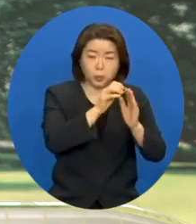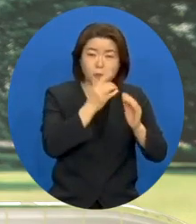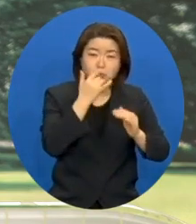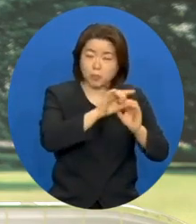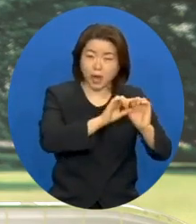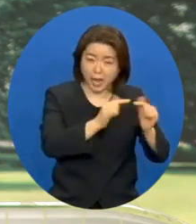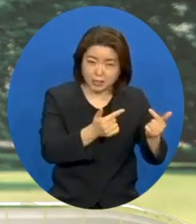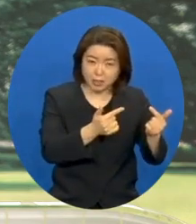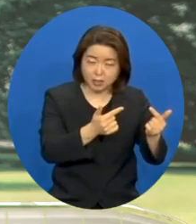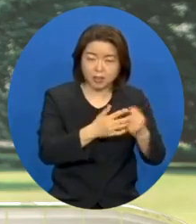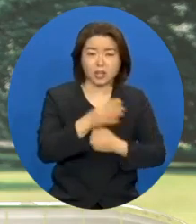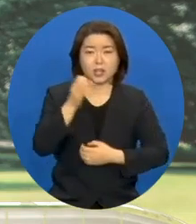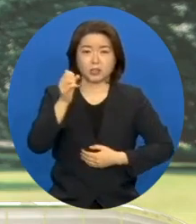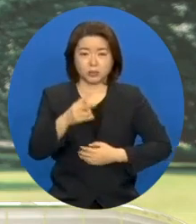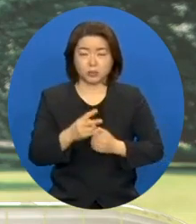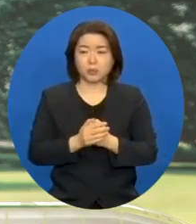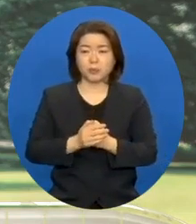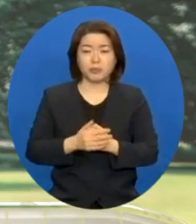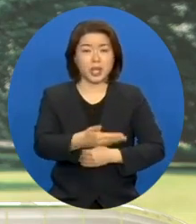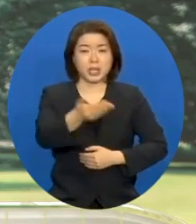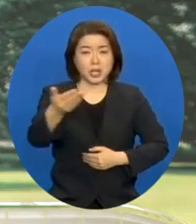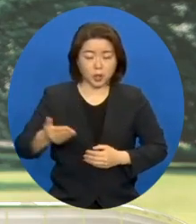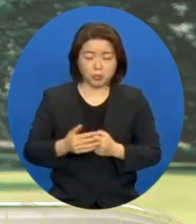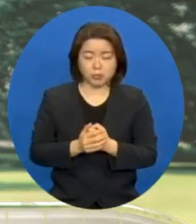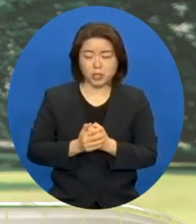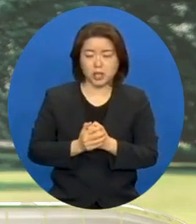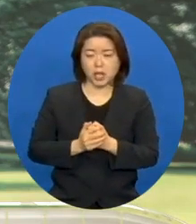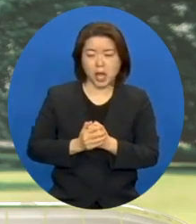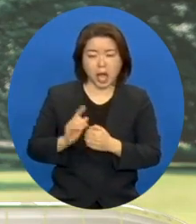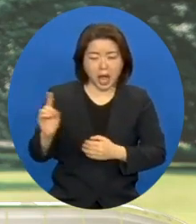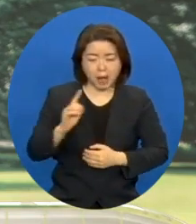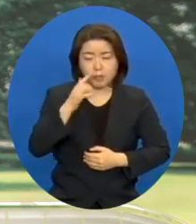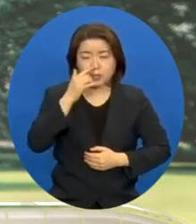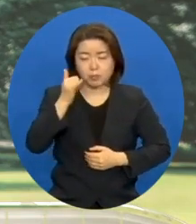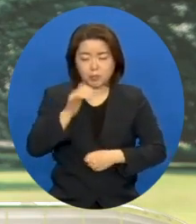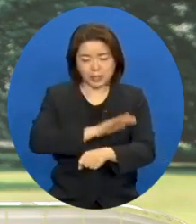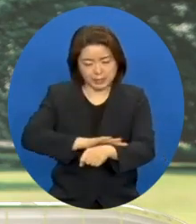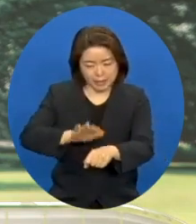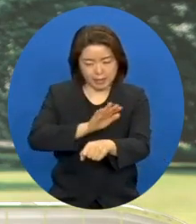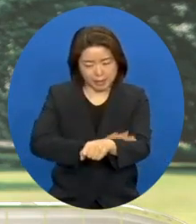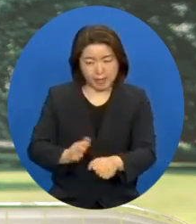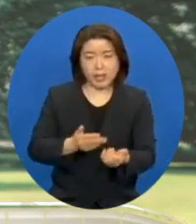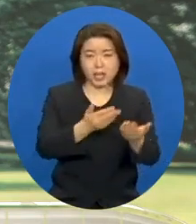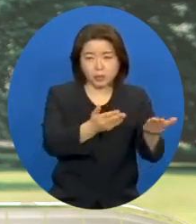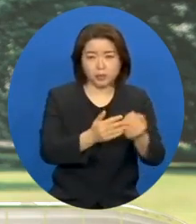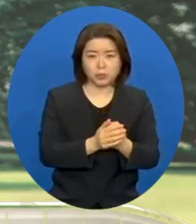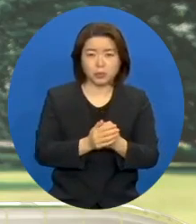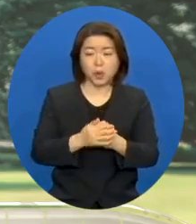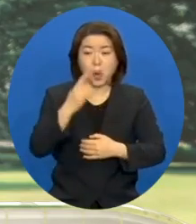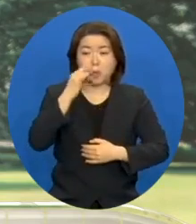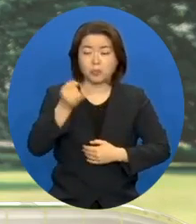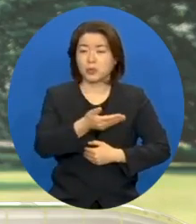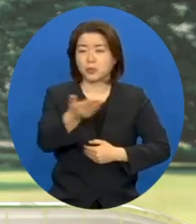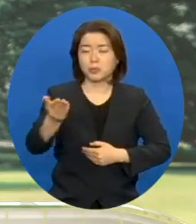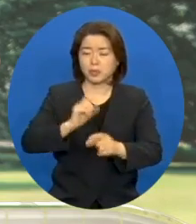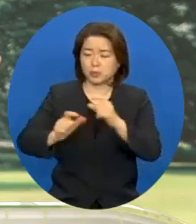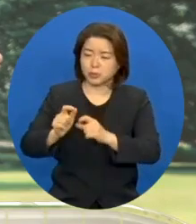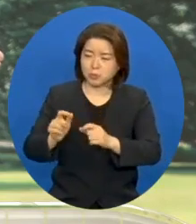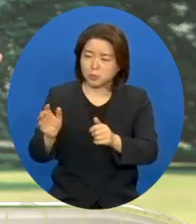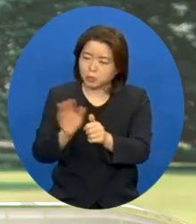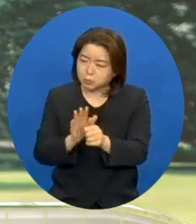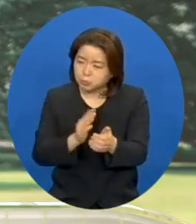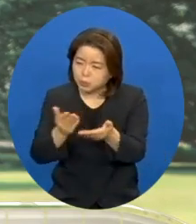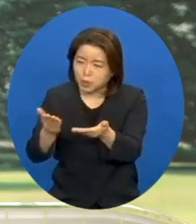하더라도, 또는 여러분이 부모님에게 아무리 잘해드려도 부모님이 여러분에게 더 이상 해줄 게 없는 분이라 하더라도